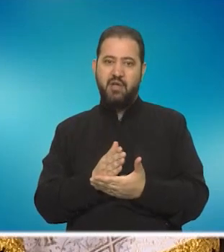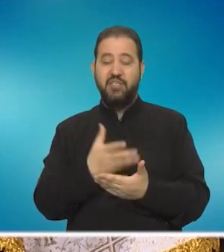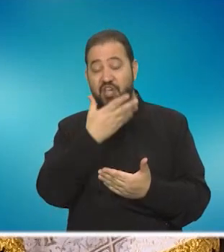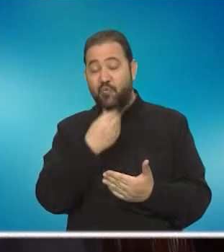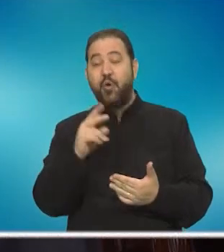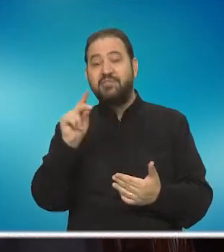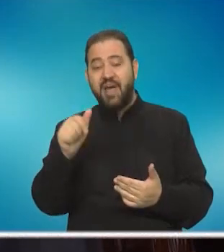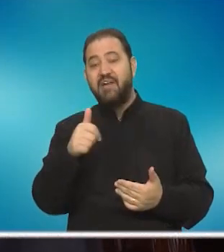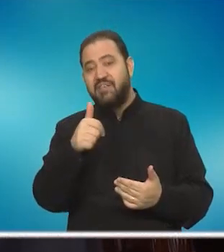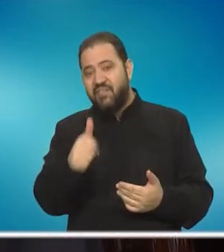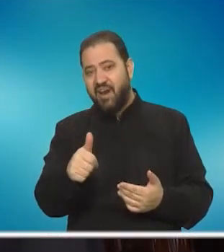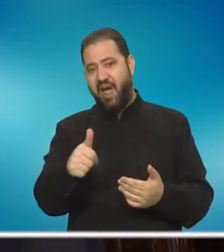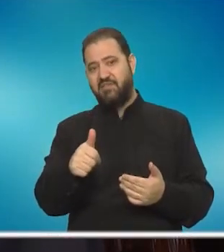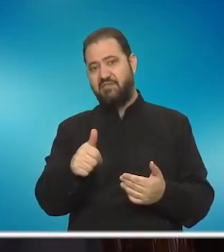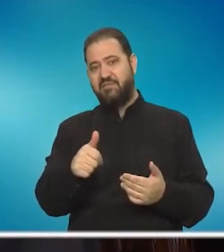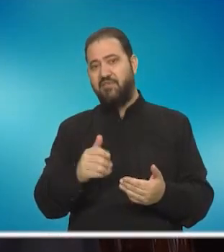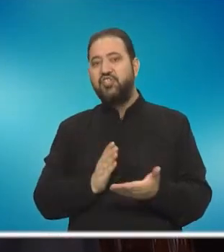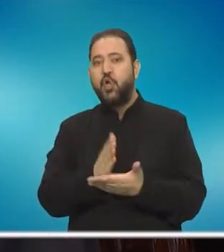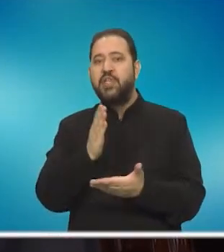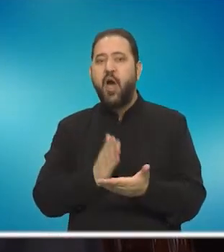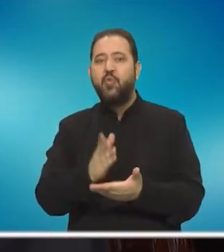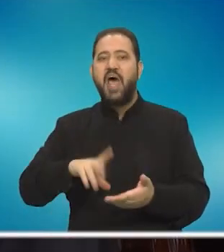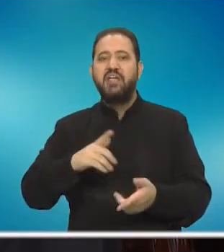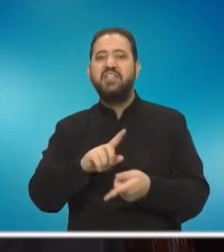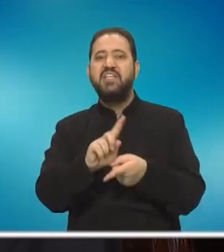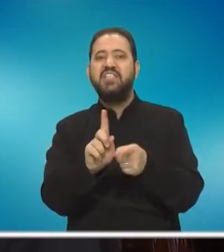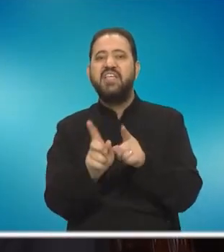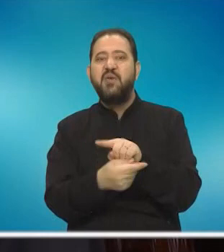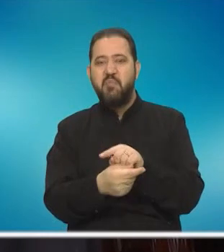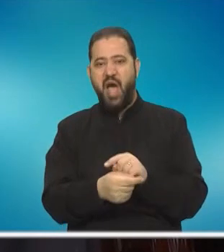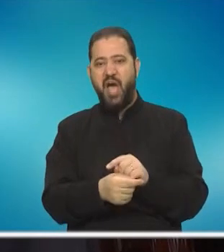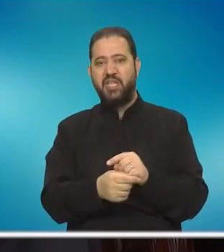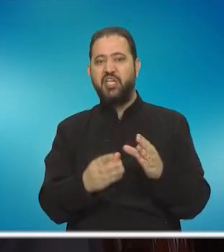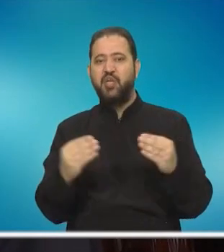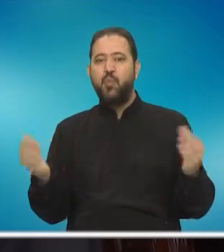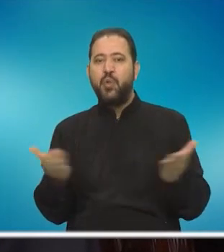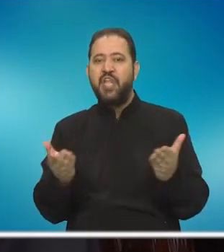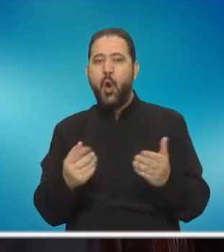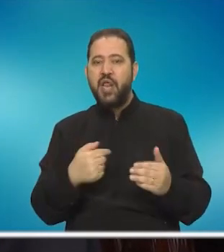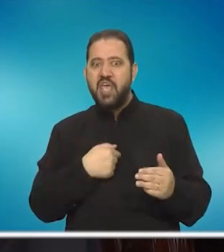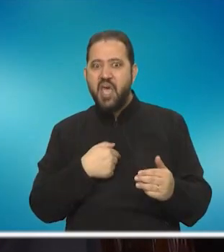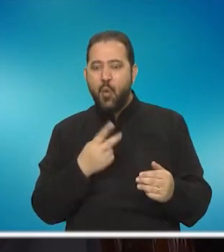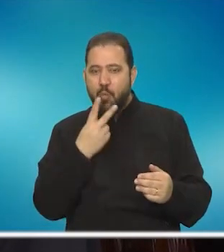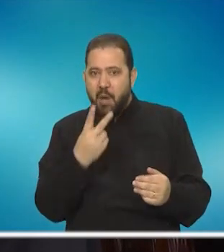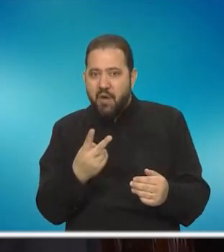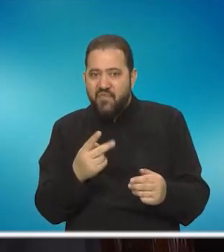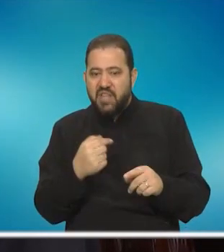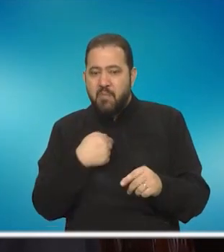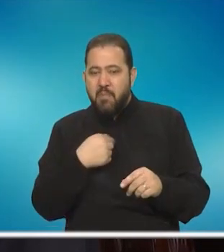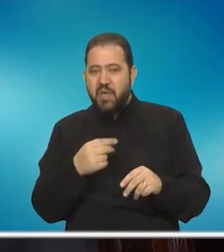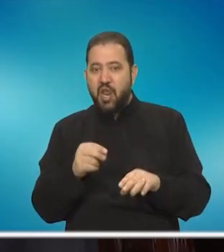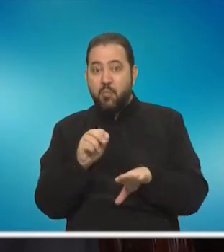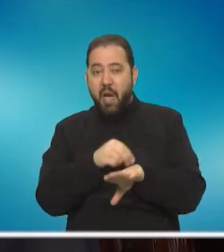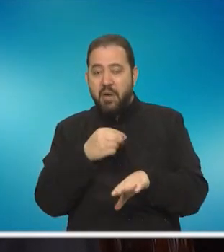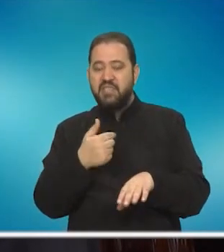Și exact, și mereu sunt altul și de multe ori nu mă mai recunosc pe mine. De